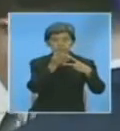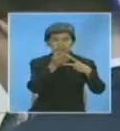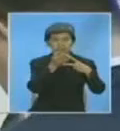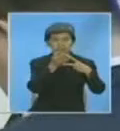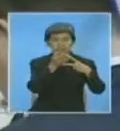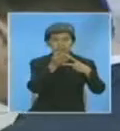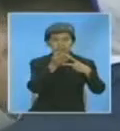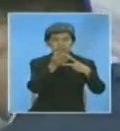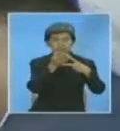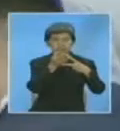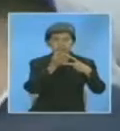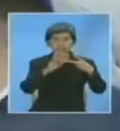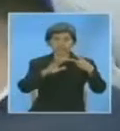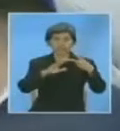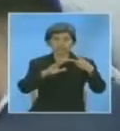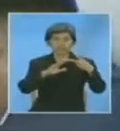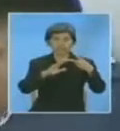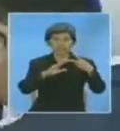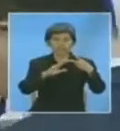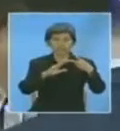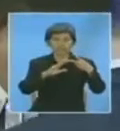สุรชัย